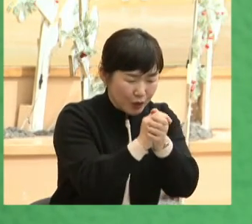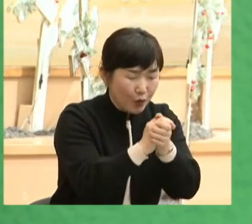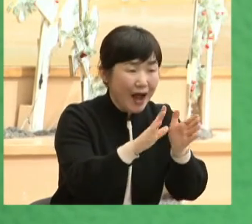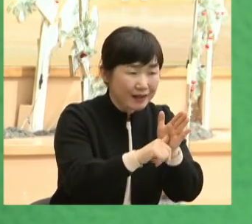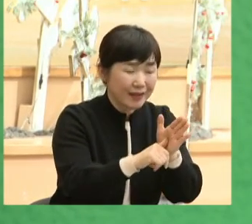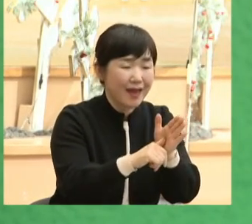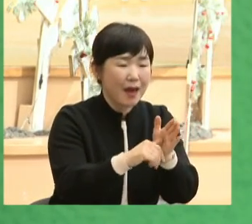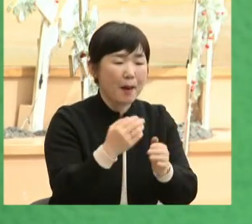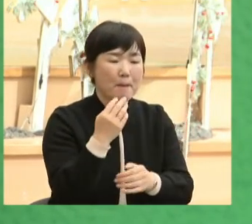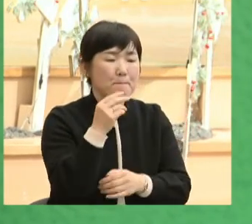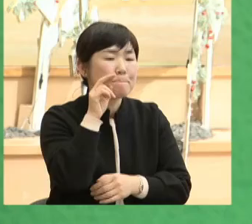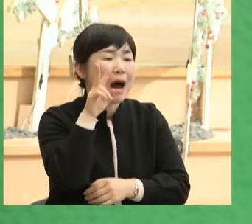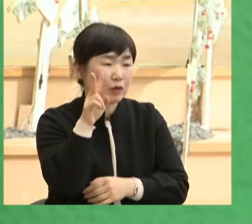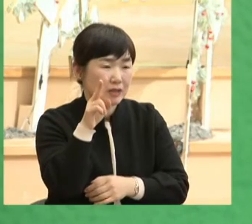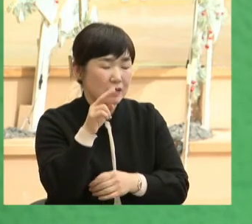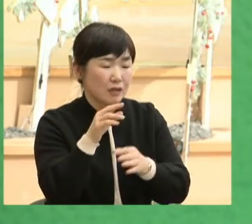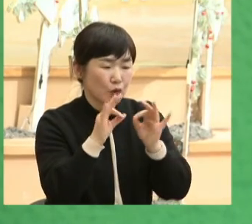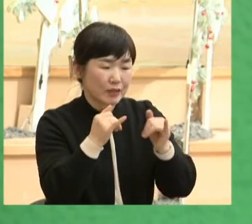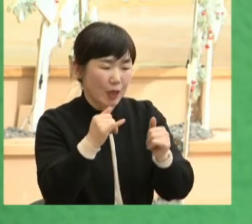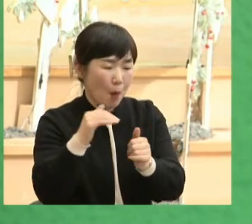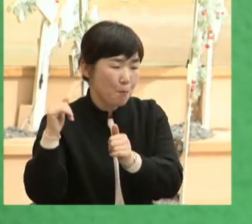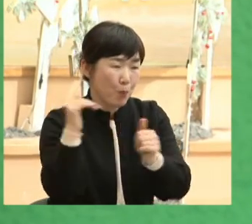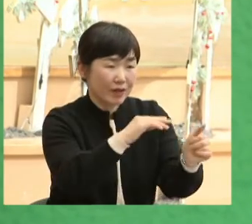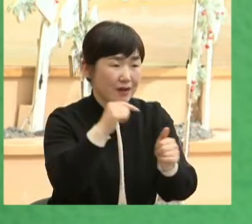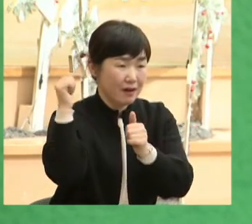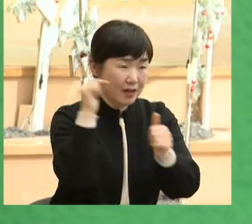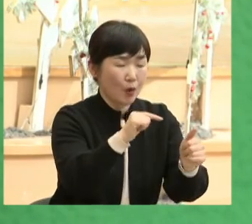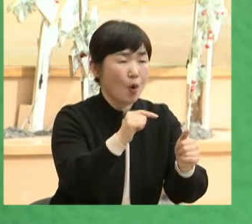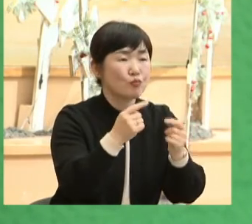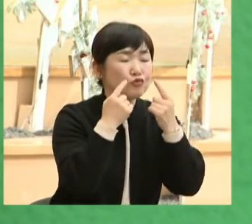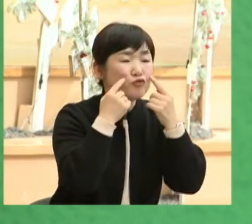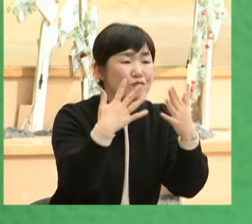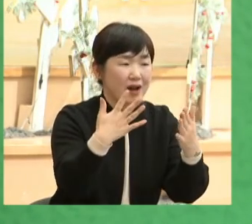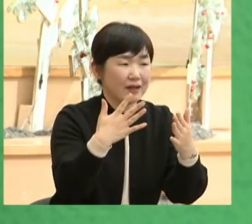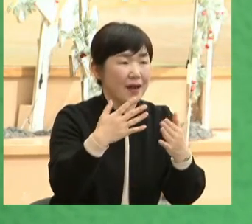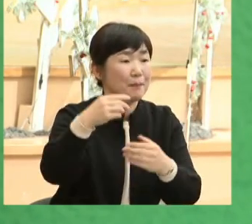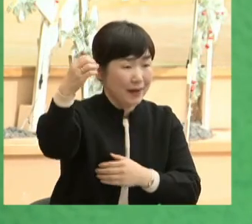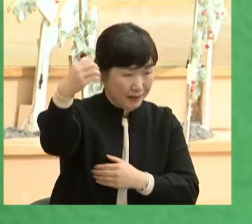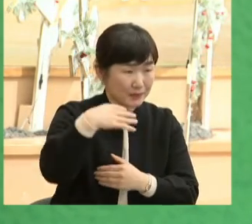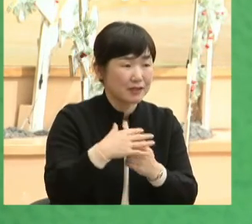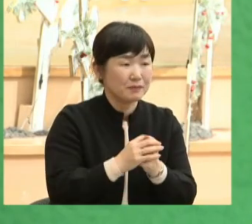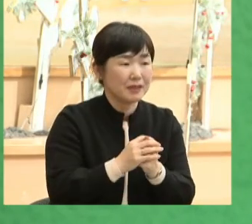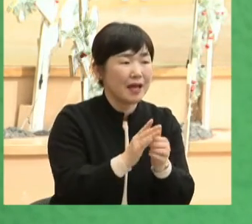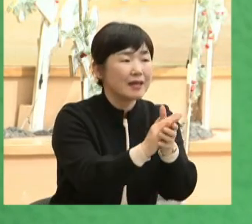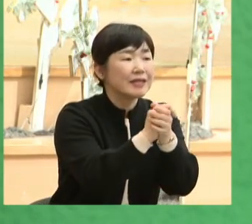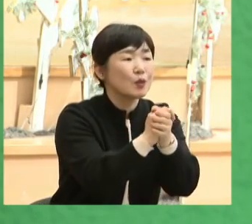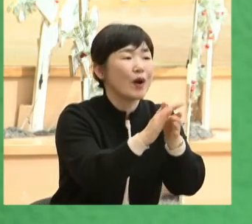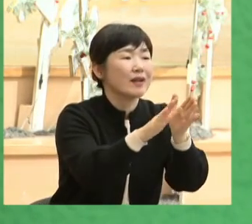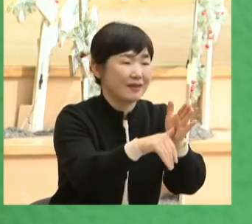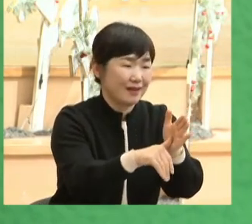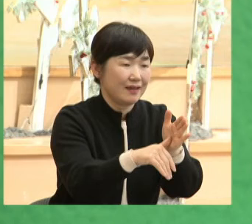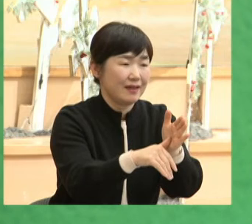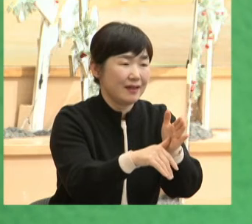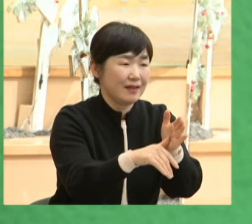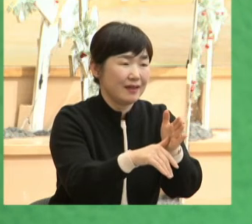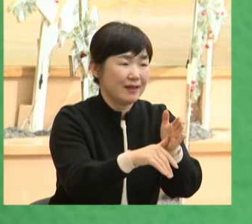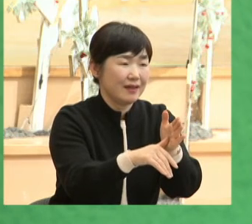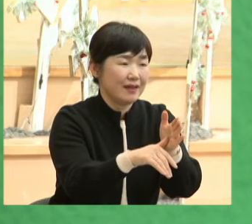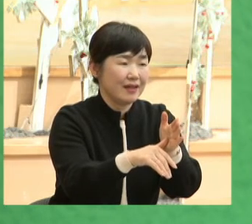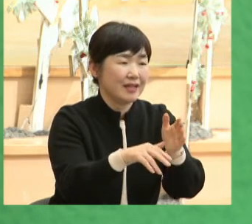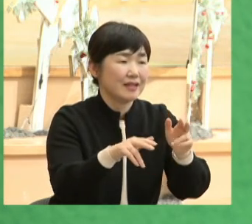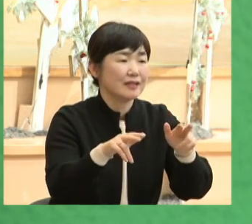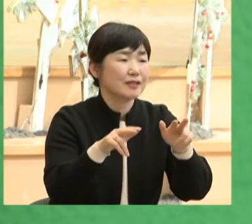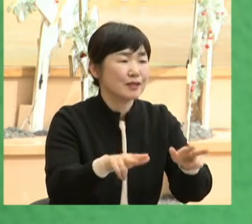선교사로 보내라고 하나님이 분명 뜻을 펼쳐 보이셨습니다 기도할 때 지금도